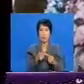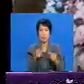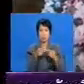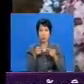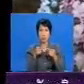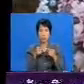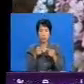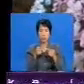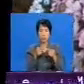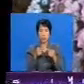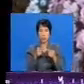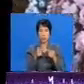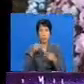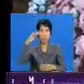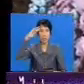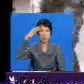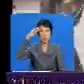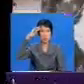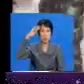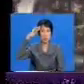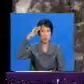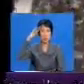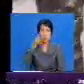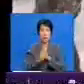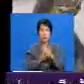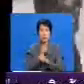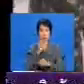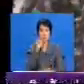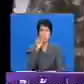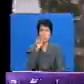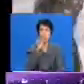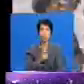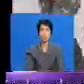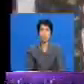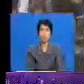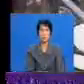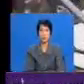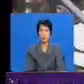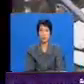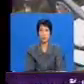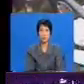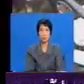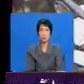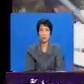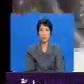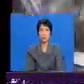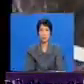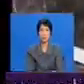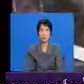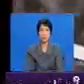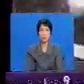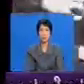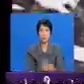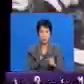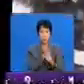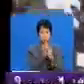พระราชทานเพลิงศพพลทหารจำลองคงดวงดีอายุ20ปีตำแหน่งพลปืนเล็กกองร้อยอาวุธเบาที่4หน่วยเฉพาะกิจน